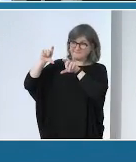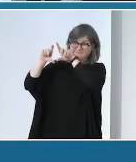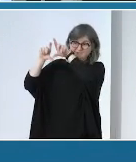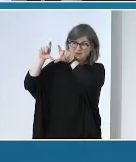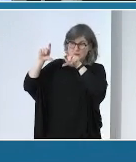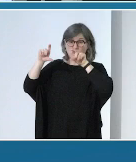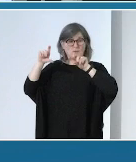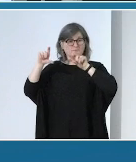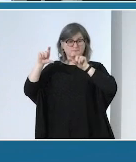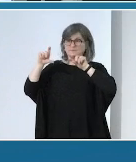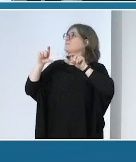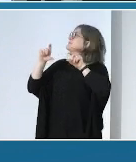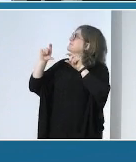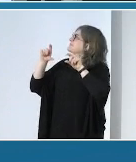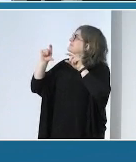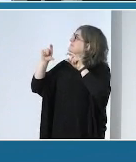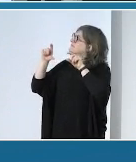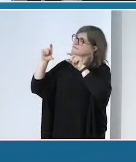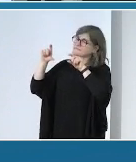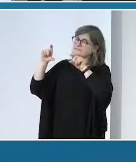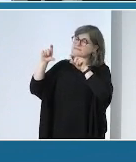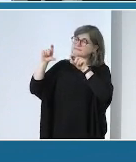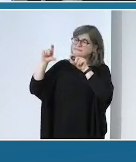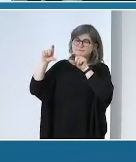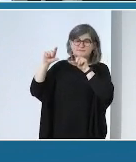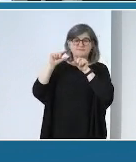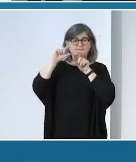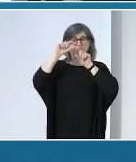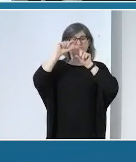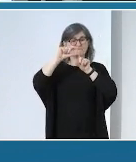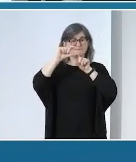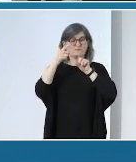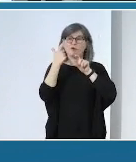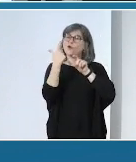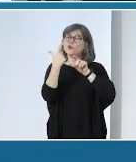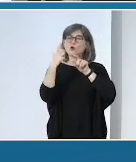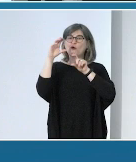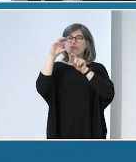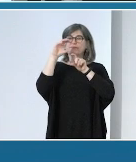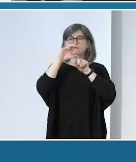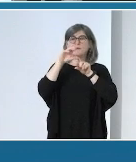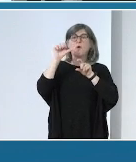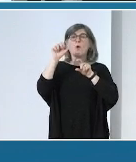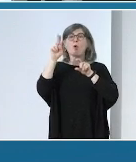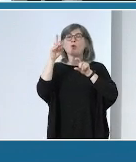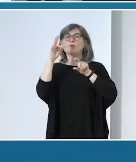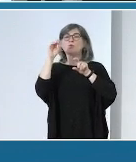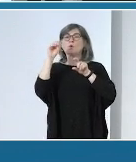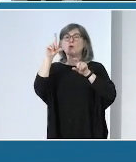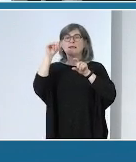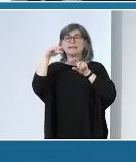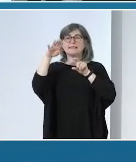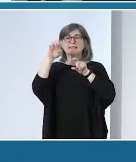Il est formé par deux types d'organes, les organes otolithiques et les canaux